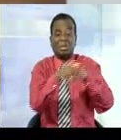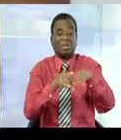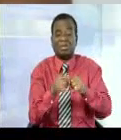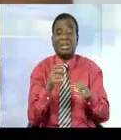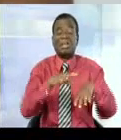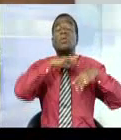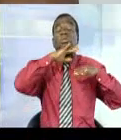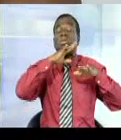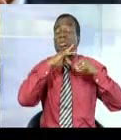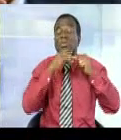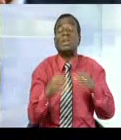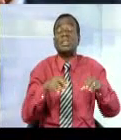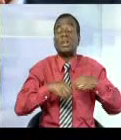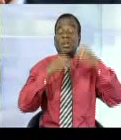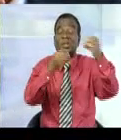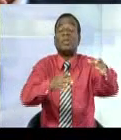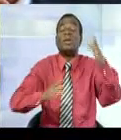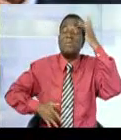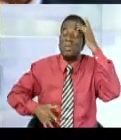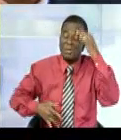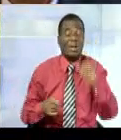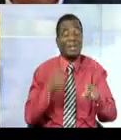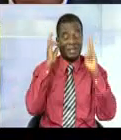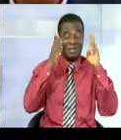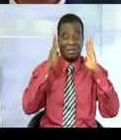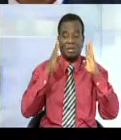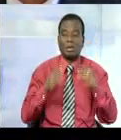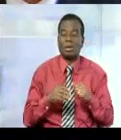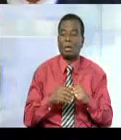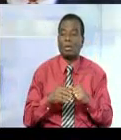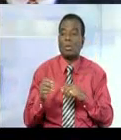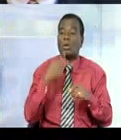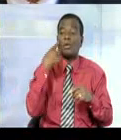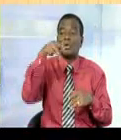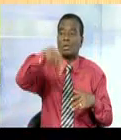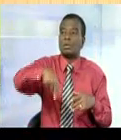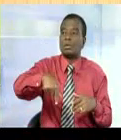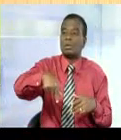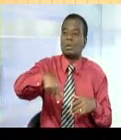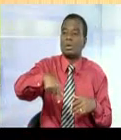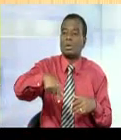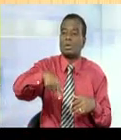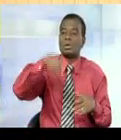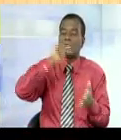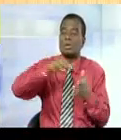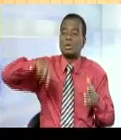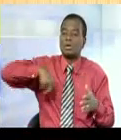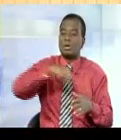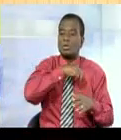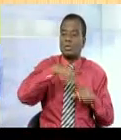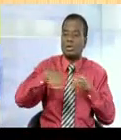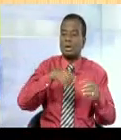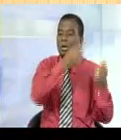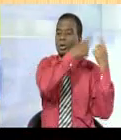dans le cadre de l'assistance du CIAPOL aux industriels. On s'est rendu compte que la taxe que nous appliquons